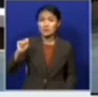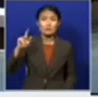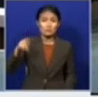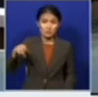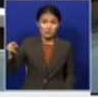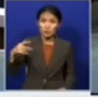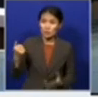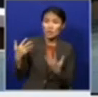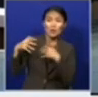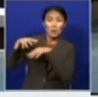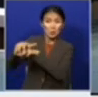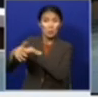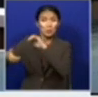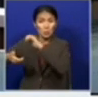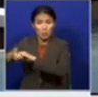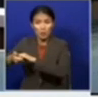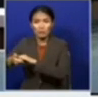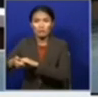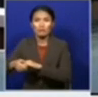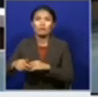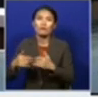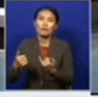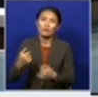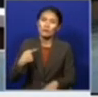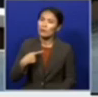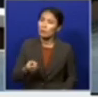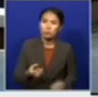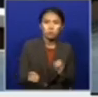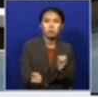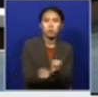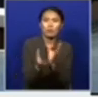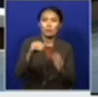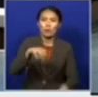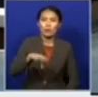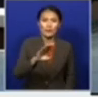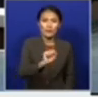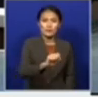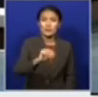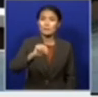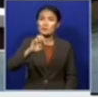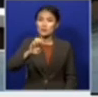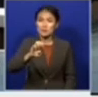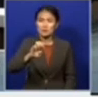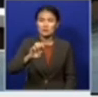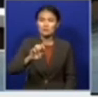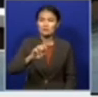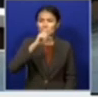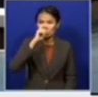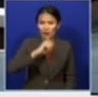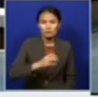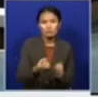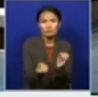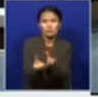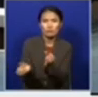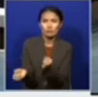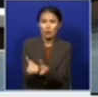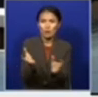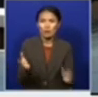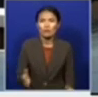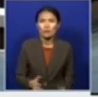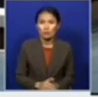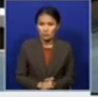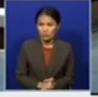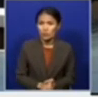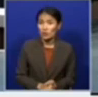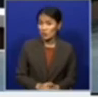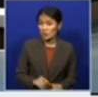ไทยโดยเฉพาะ SME ให้พ้นจากภาวะที่รับผลกระทบจากวิกฤตโควิด-19แต่การเข้าร่วมความต